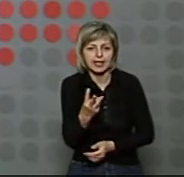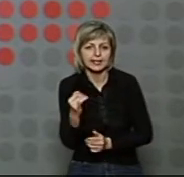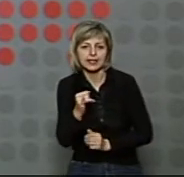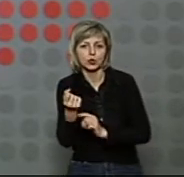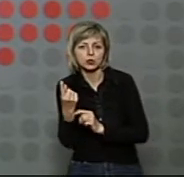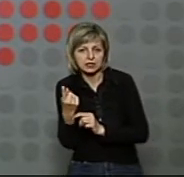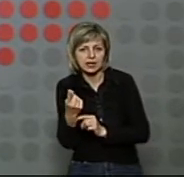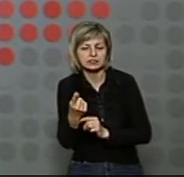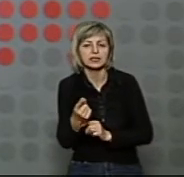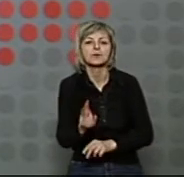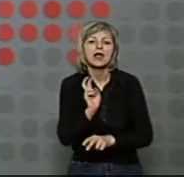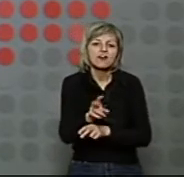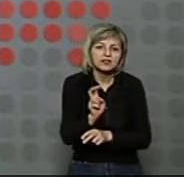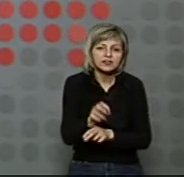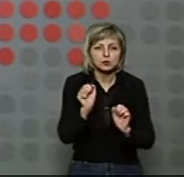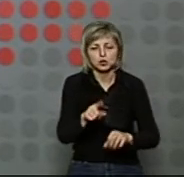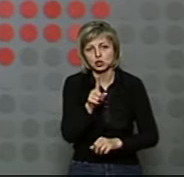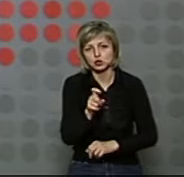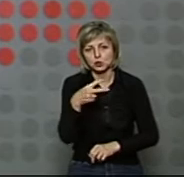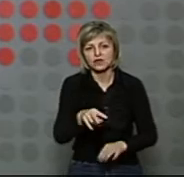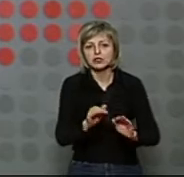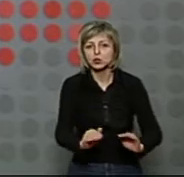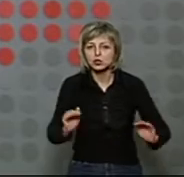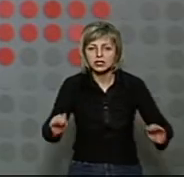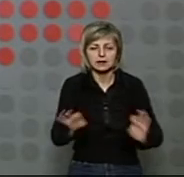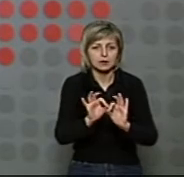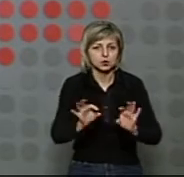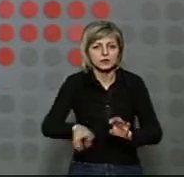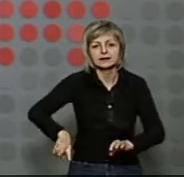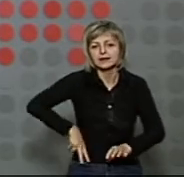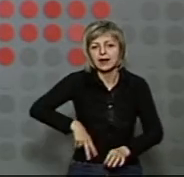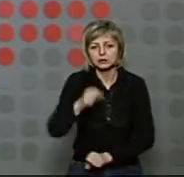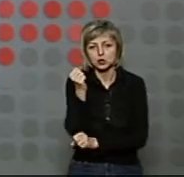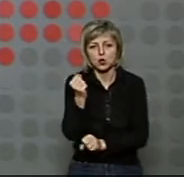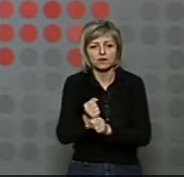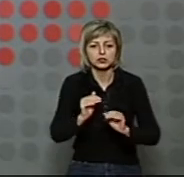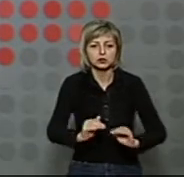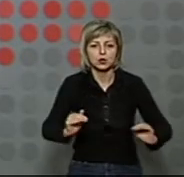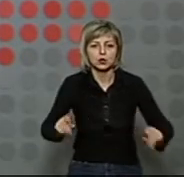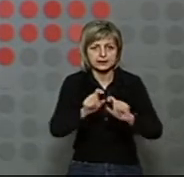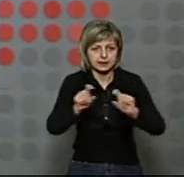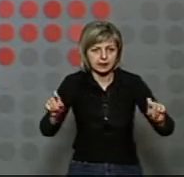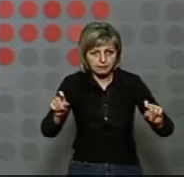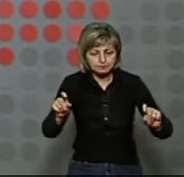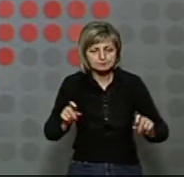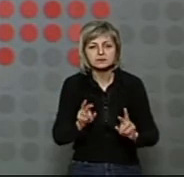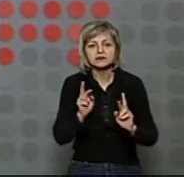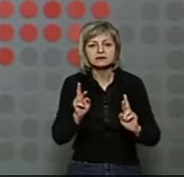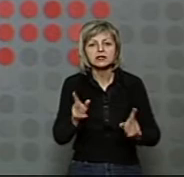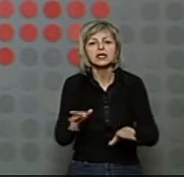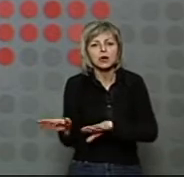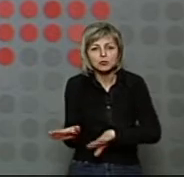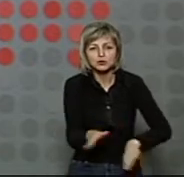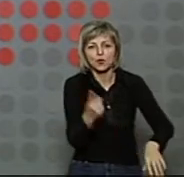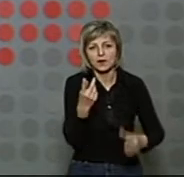11. Відвідувати їх зможуть 120 дошкільнят, розповіла директорка Ковальського садка Наталія Сидорук. Як минув перший